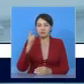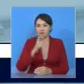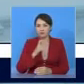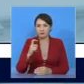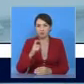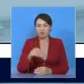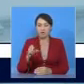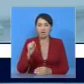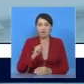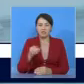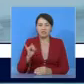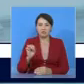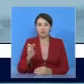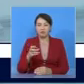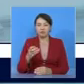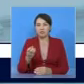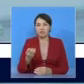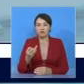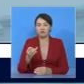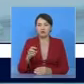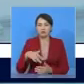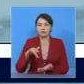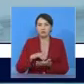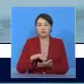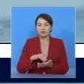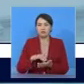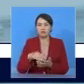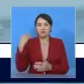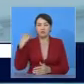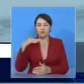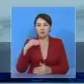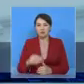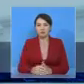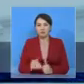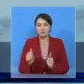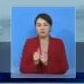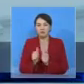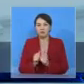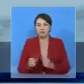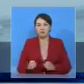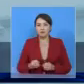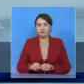Хромтовском, Алгинском, Мугалжарском и в окрестностях города Актобе. Вспышки